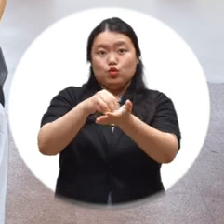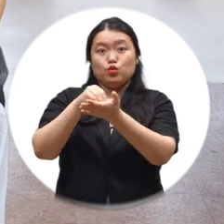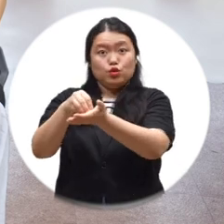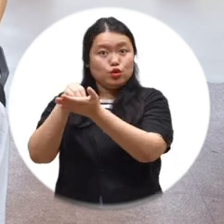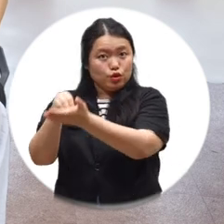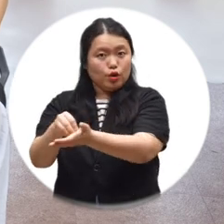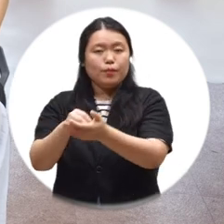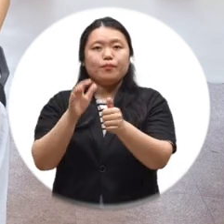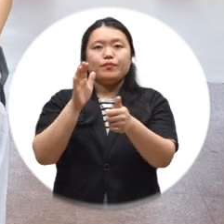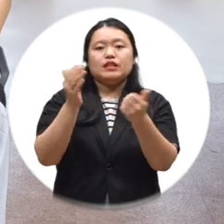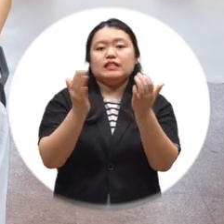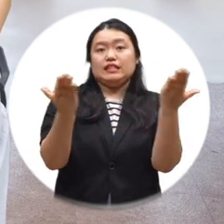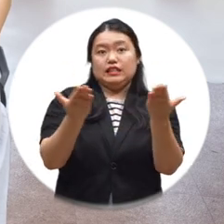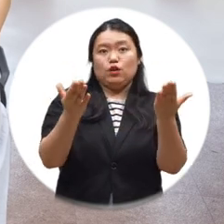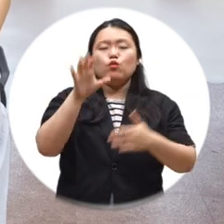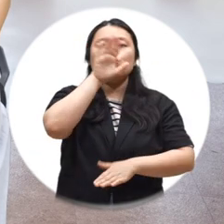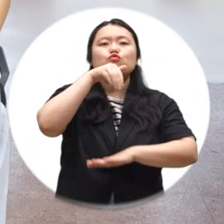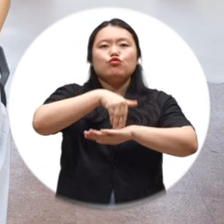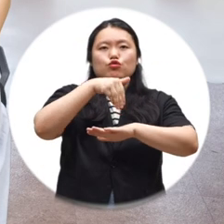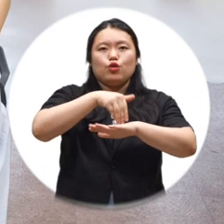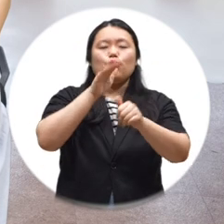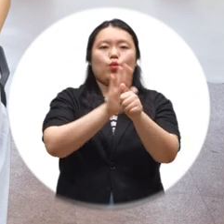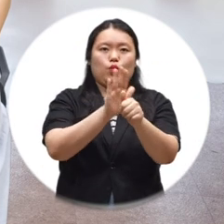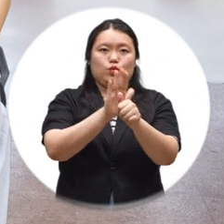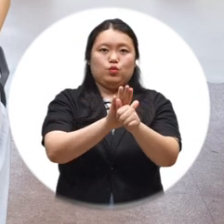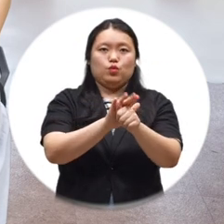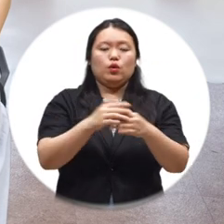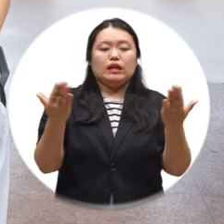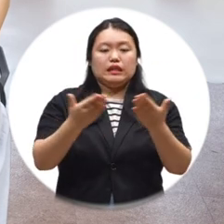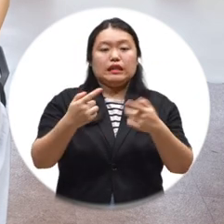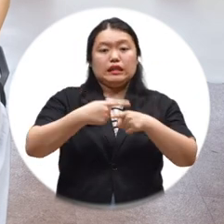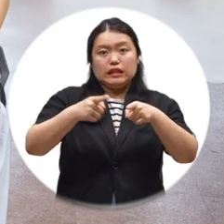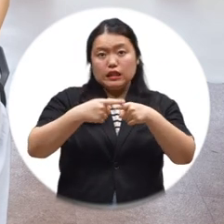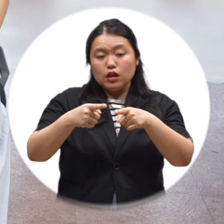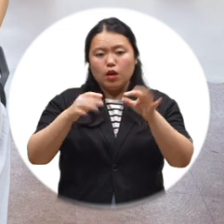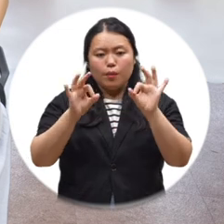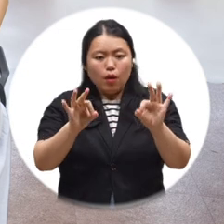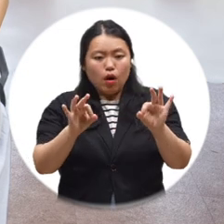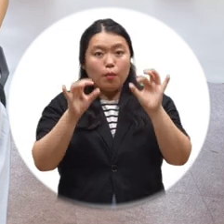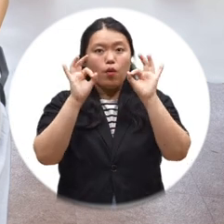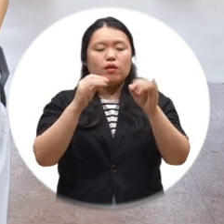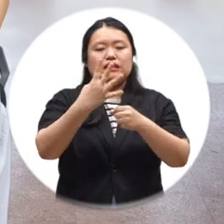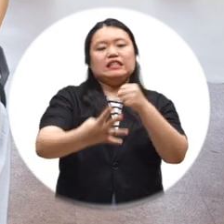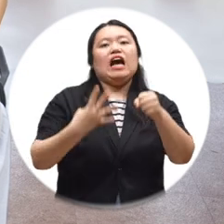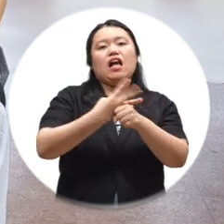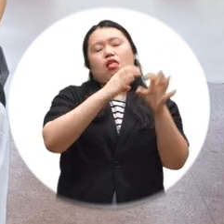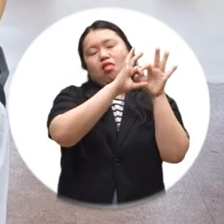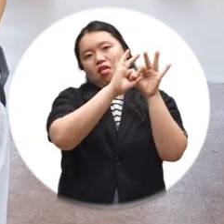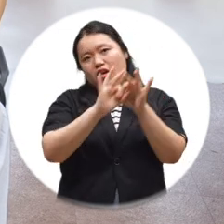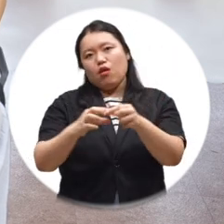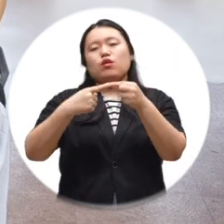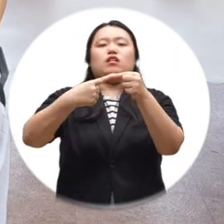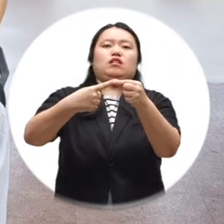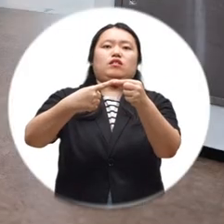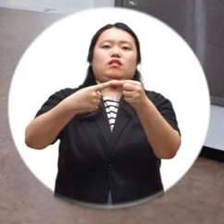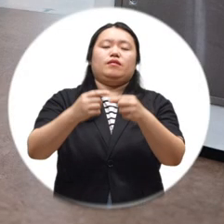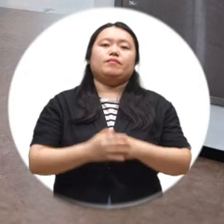훈련 등을 지원하는 기관입니다. 이곳이 경기도 여성 일자리 기관 평가에서 4년 연속 1위를